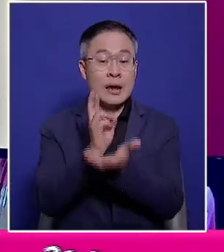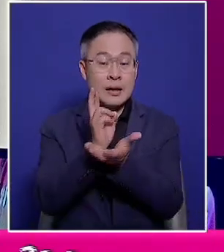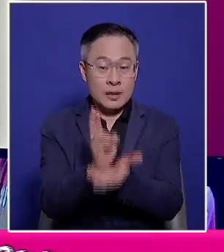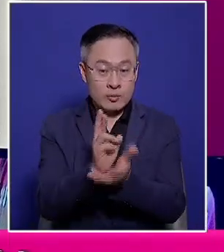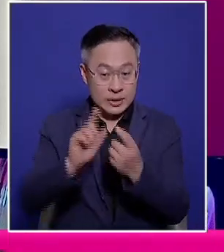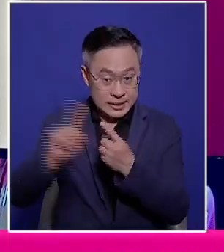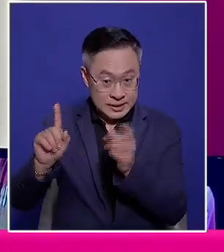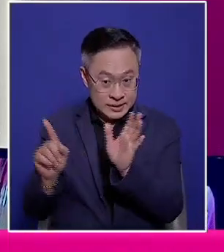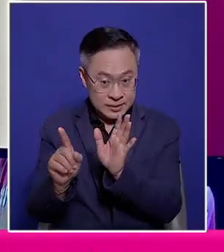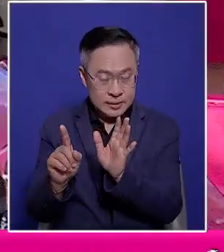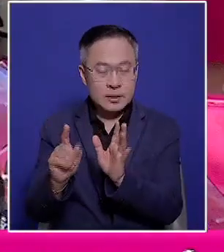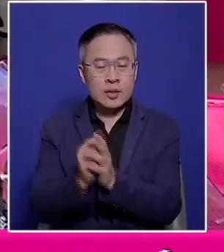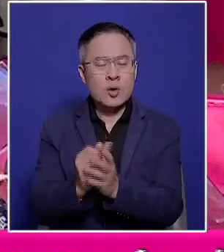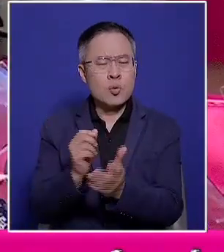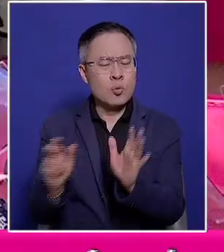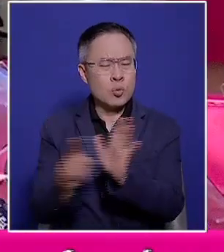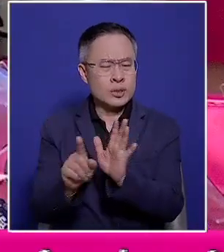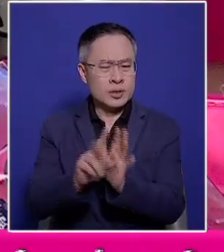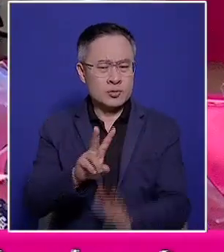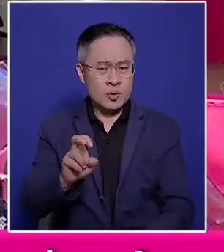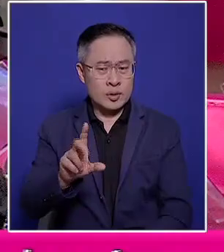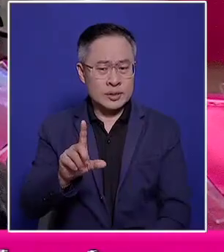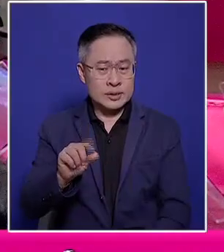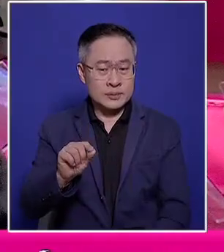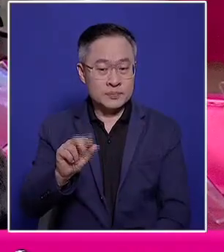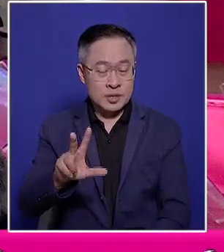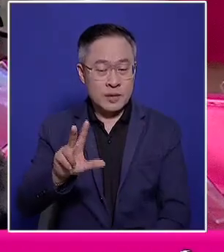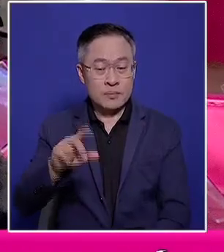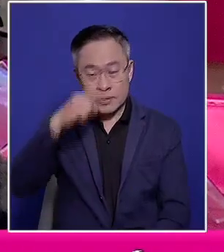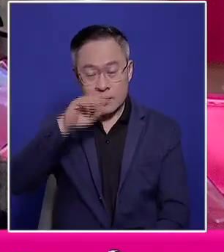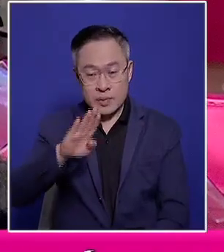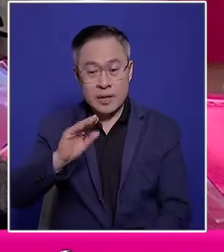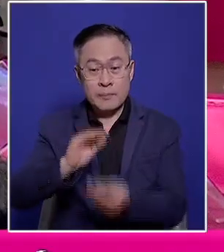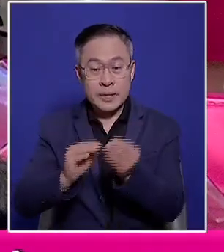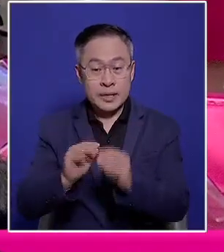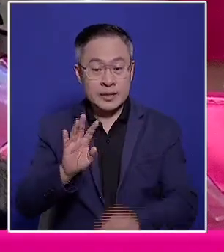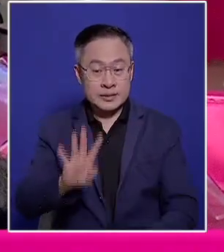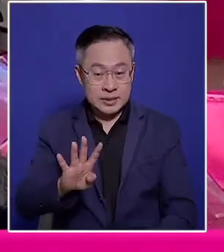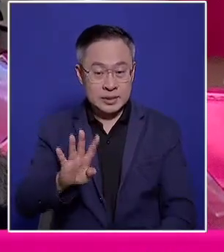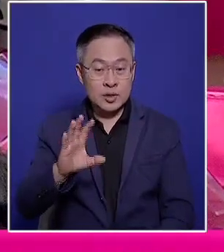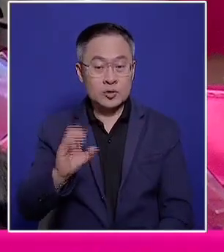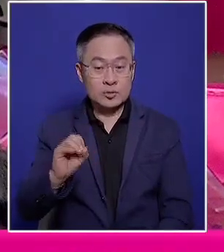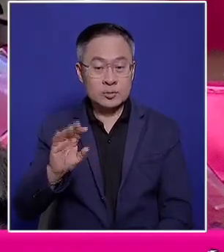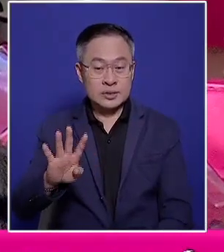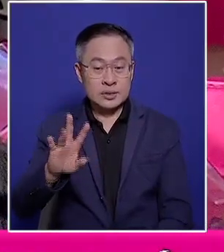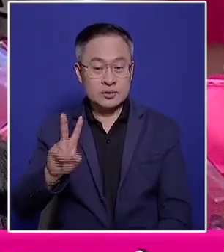ครั้งงวดที่223หมวดอักษรบอใบไม้เลขที่ออก